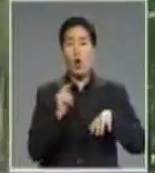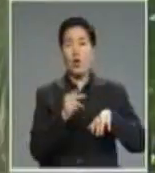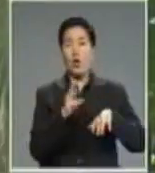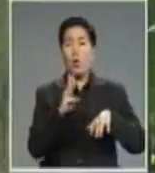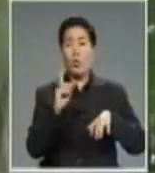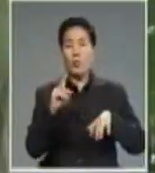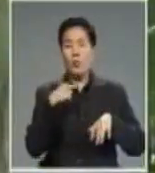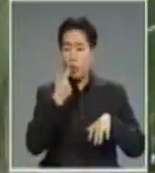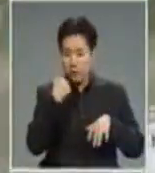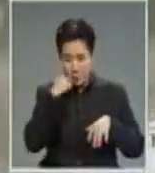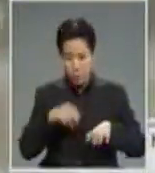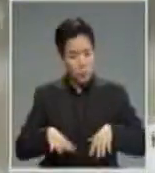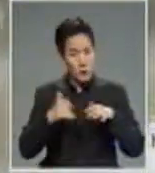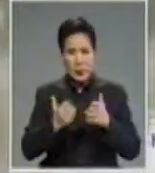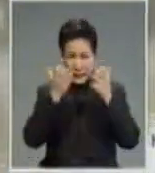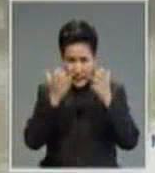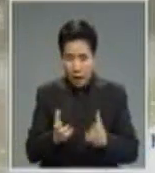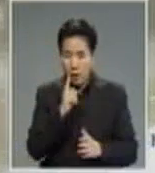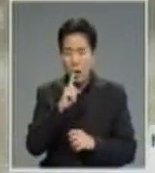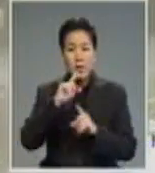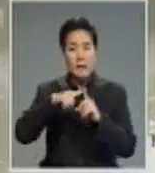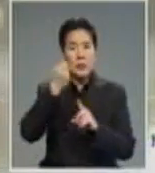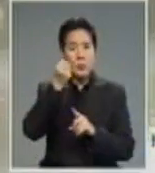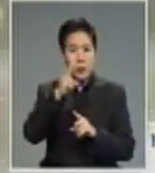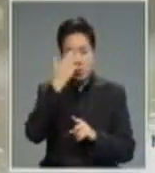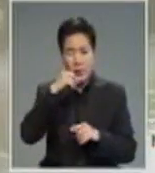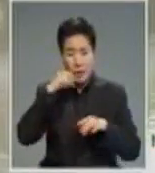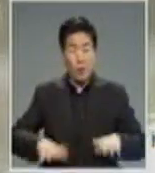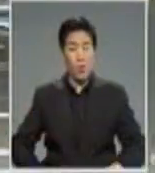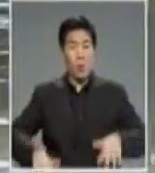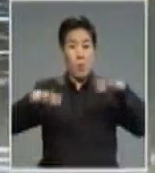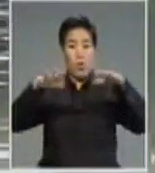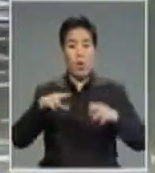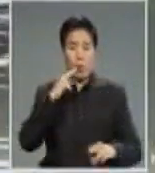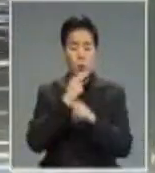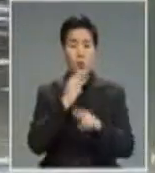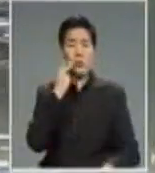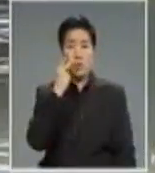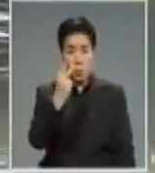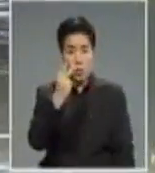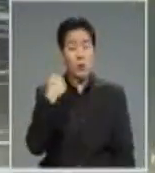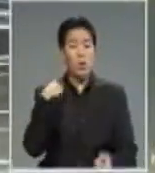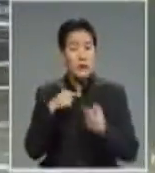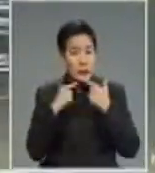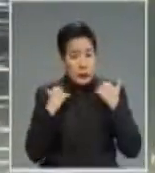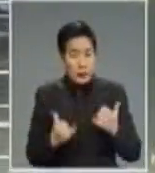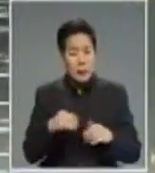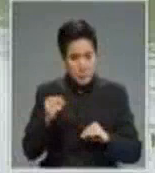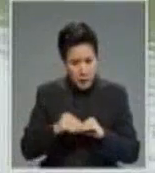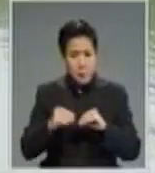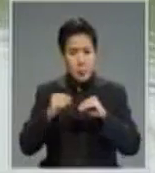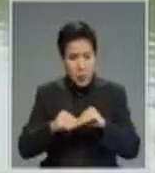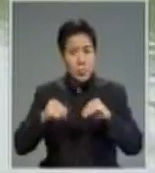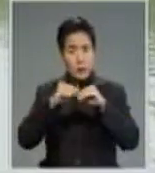อกว่าน้ำท่วมครั้งนี้รุนแรงกว่าเดือนธันวาคมเป็นอย่างมากระดับน้ำท่วมสูงกว่าเดิมเกือบ2เท่าตัวและยังมีแนวโน้มเพิ่มสูงขึ้น